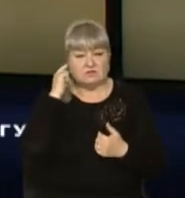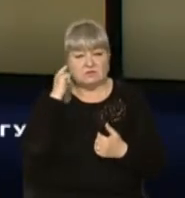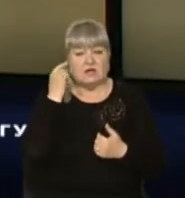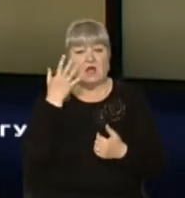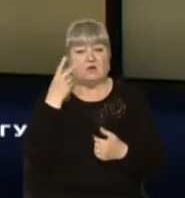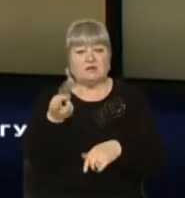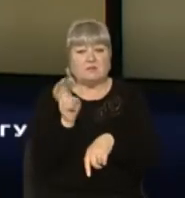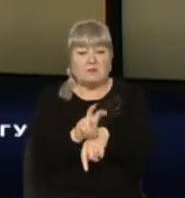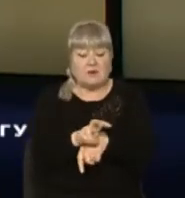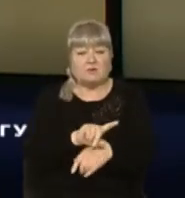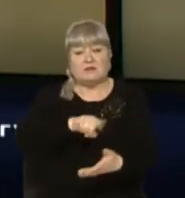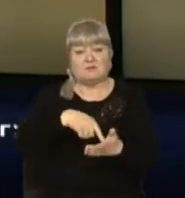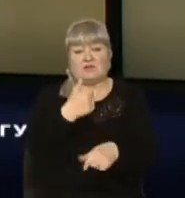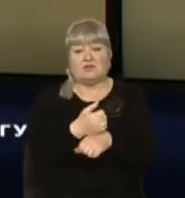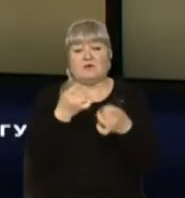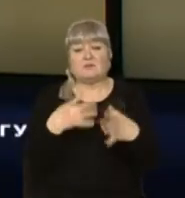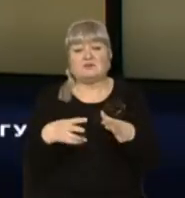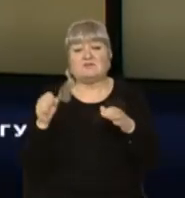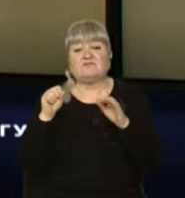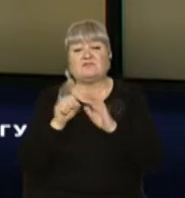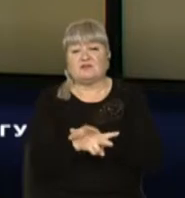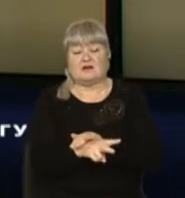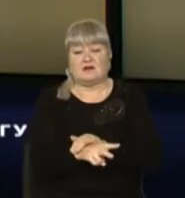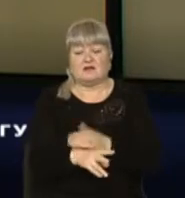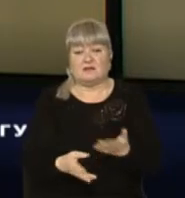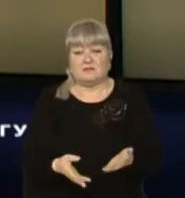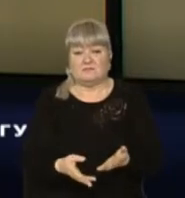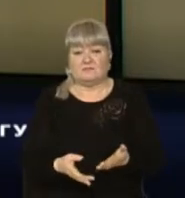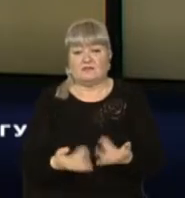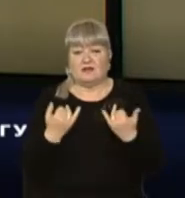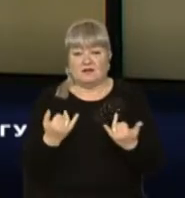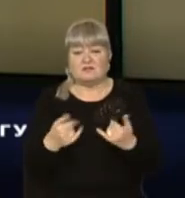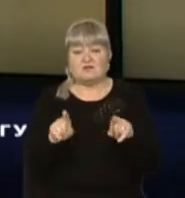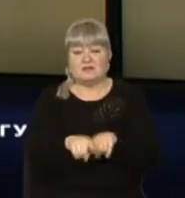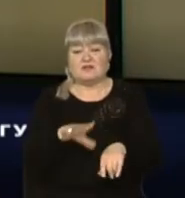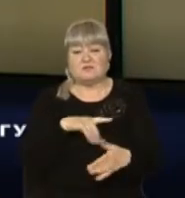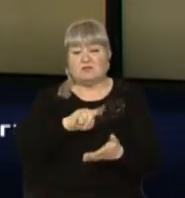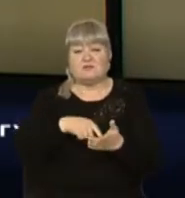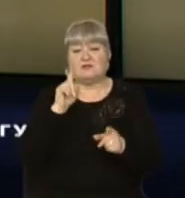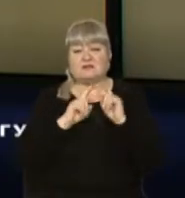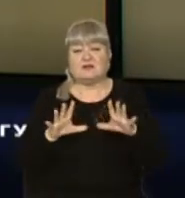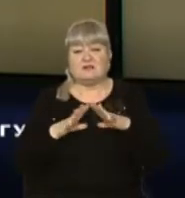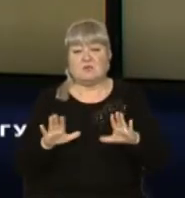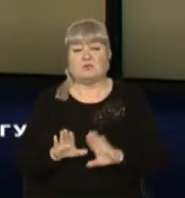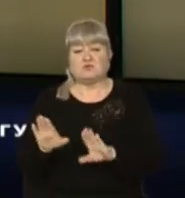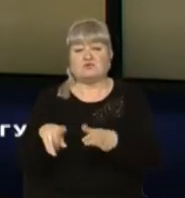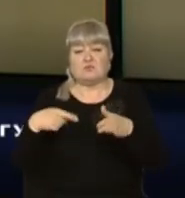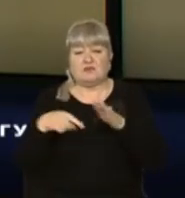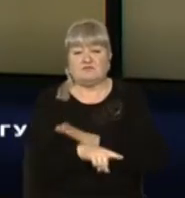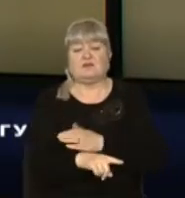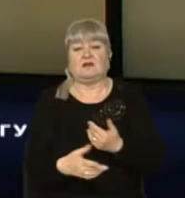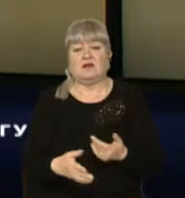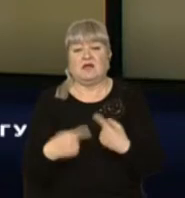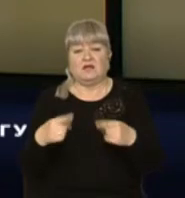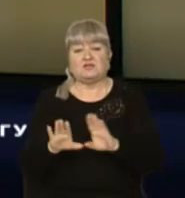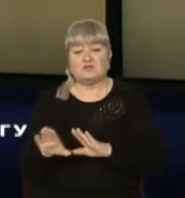міського голови, він просто втікає. По-іншому я не можу підібрати слова. І ми сьогодні також були в міській раді, нікого не було. Заступник втік, інший заступник теж